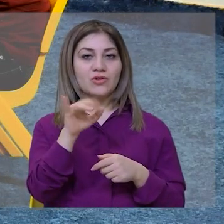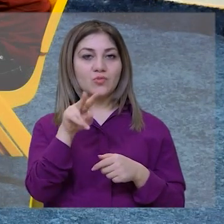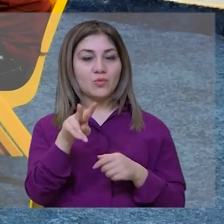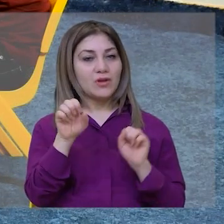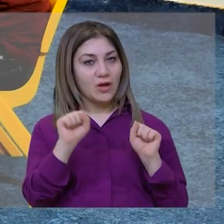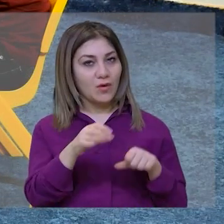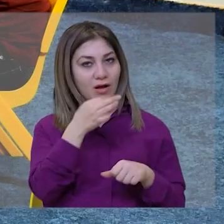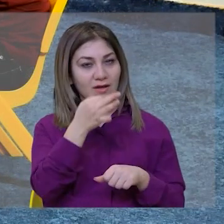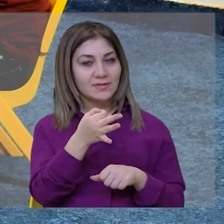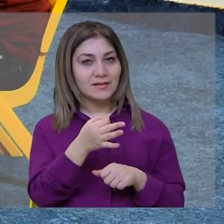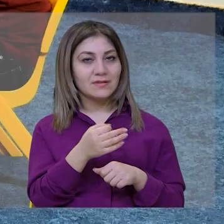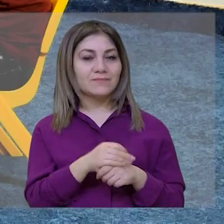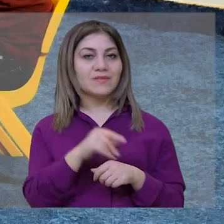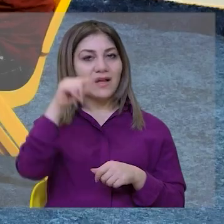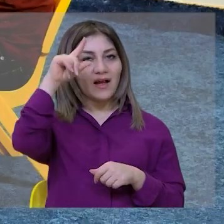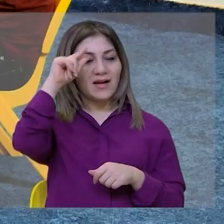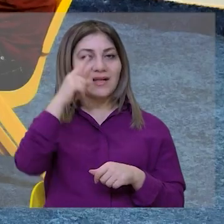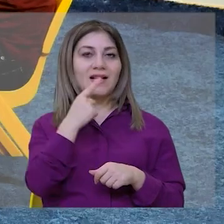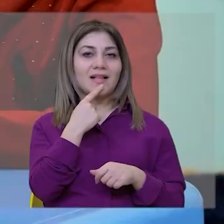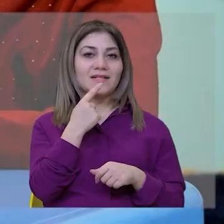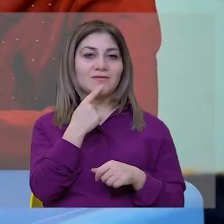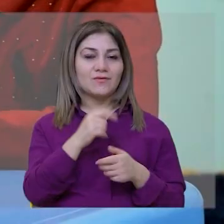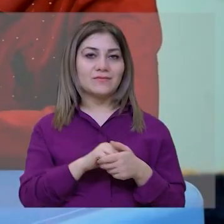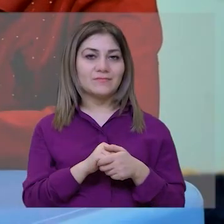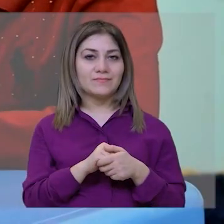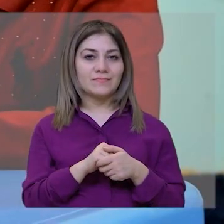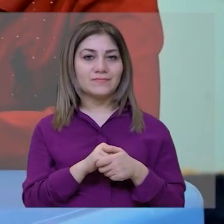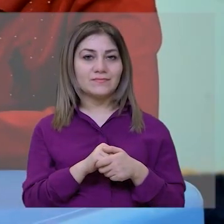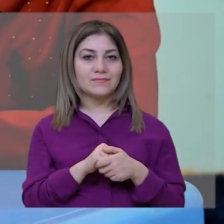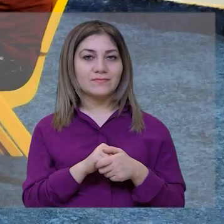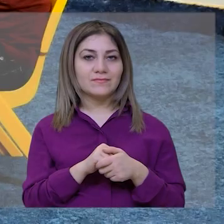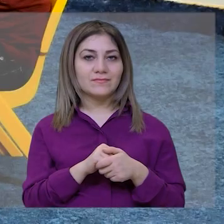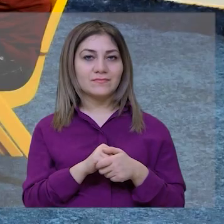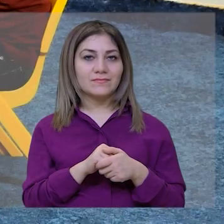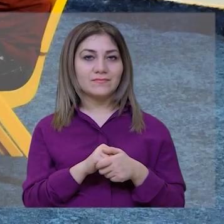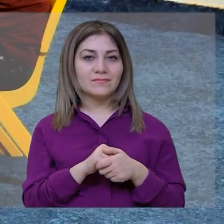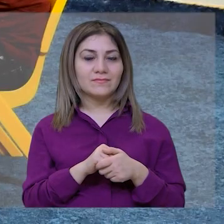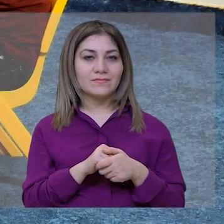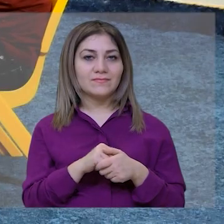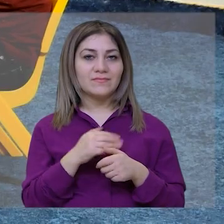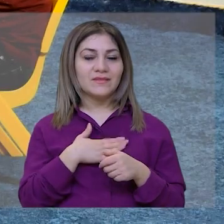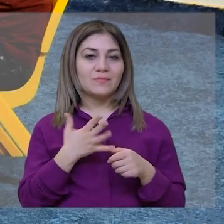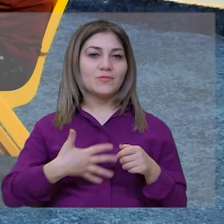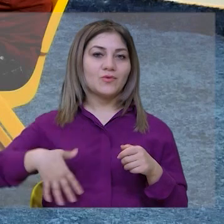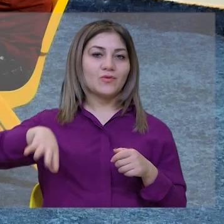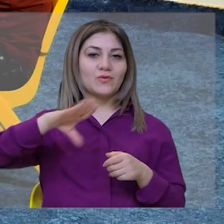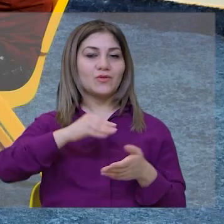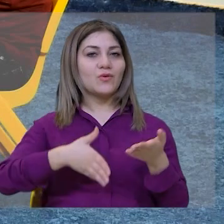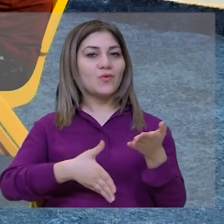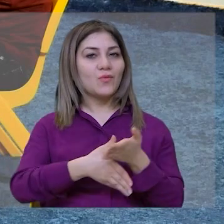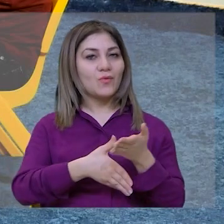կարող եք ասել հայերենով։ Ահա։ Այսպես, սիրելի փոքրիկներ, ես ձեզ բոլորիդ օգնում